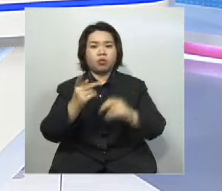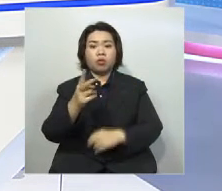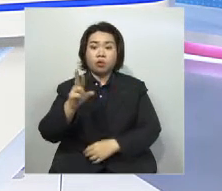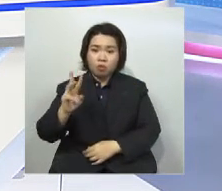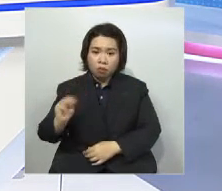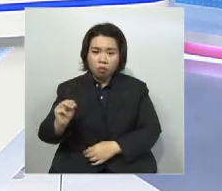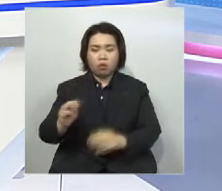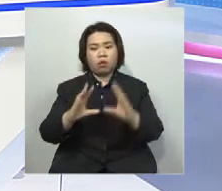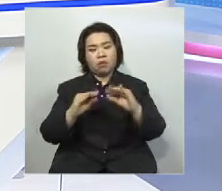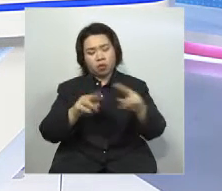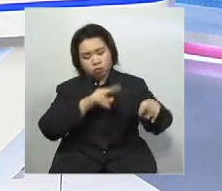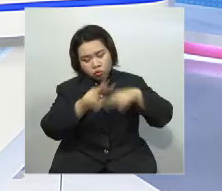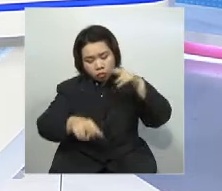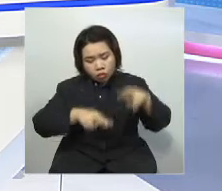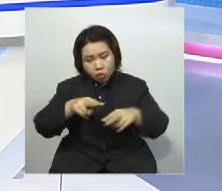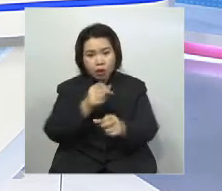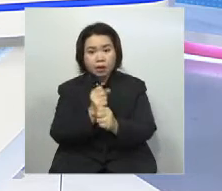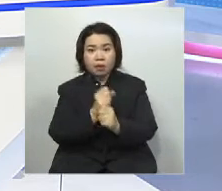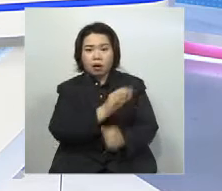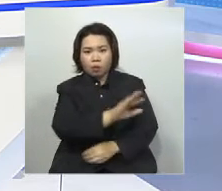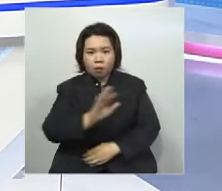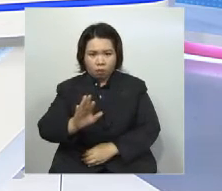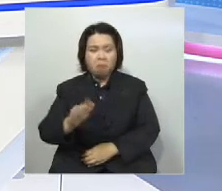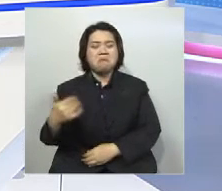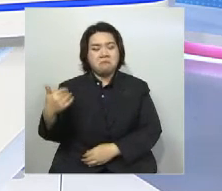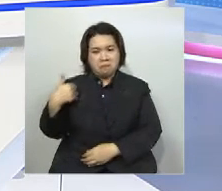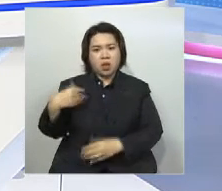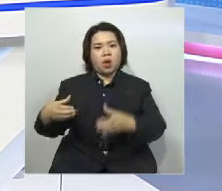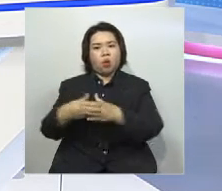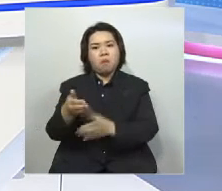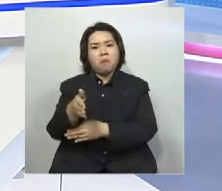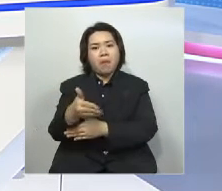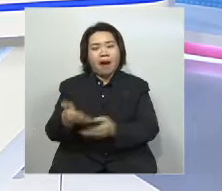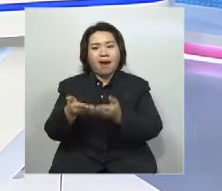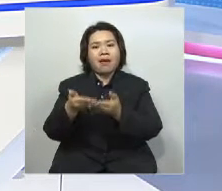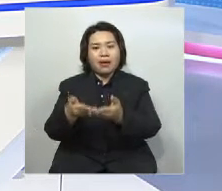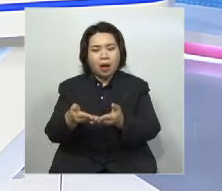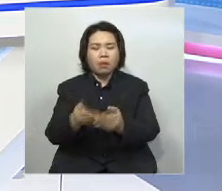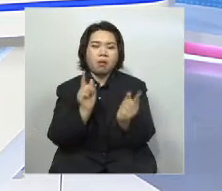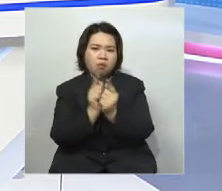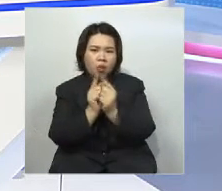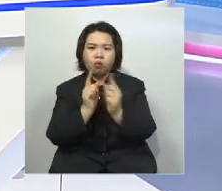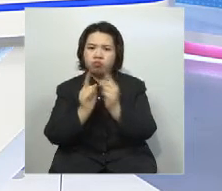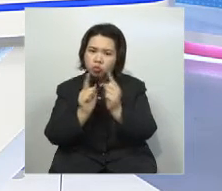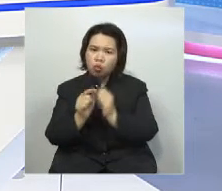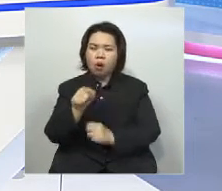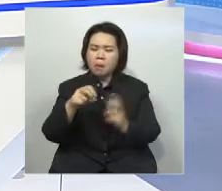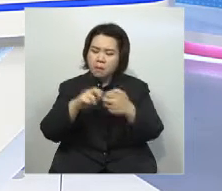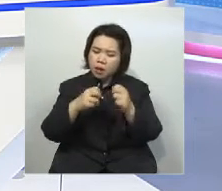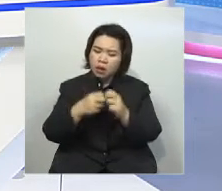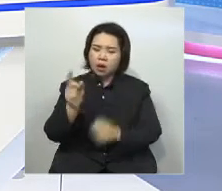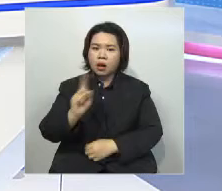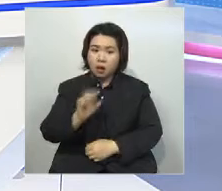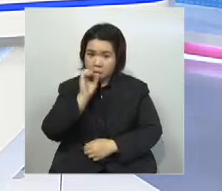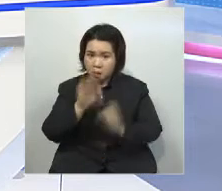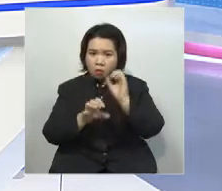รัฐมนตรีหรือว่าการสำรวจการติดตามการทำงานต่างๆจะต้องมีพี่น้องประมงมาเนี่ยแหละค่ะแล้วก็มาพูดคุยแล้วว่าเขาเจอปัญหาอะ